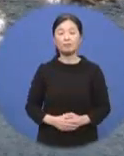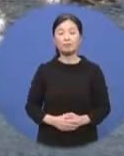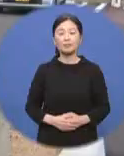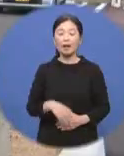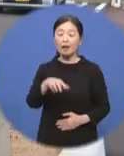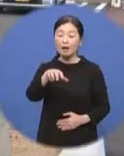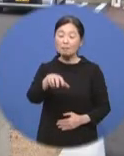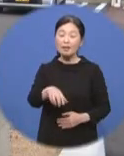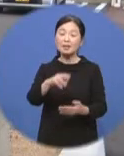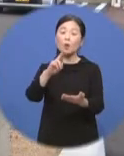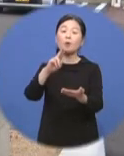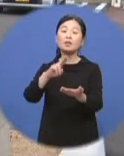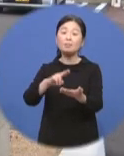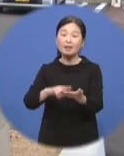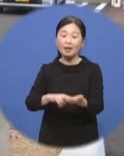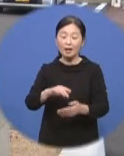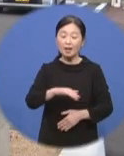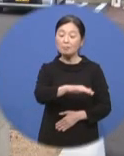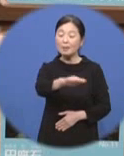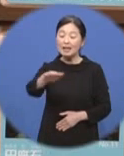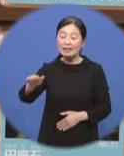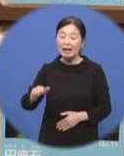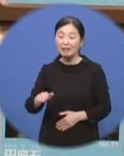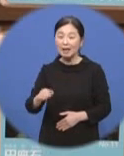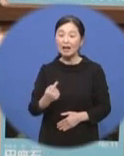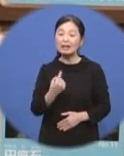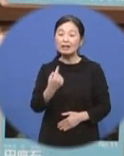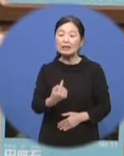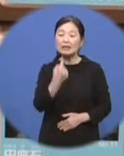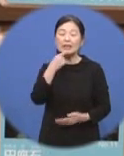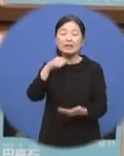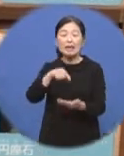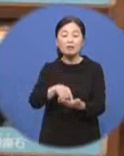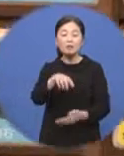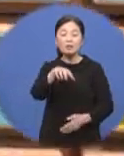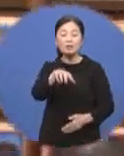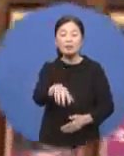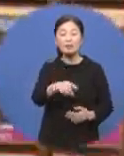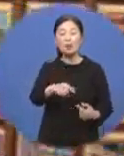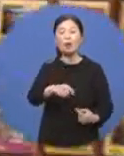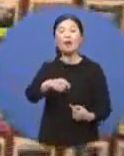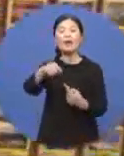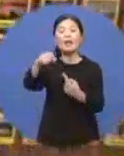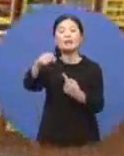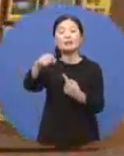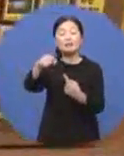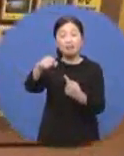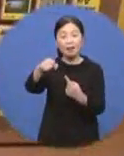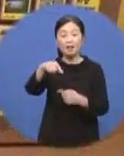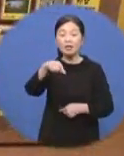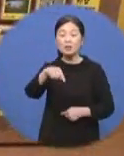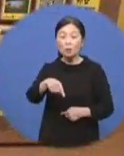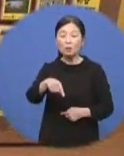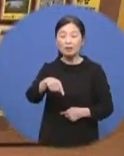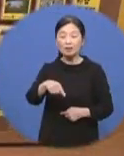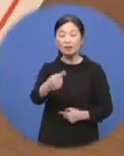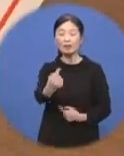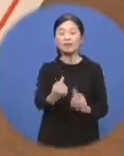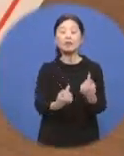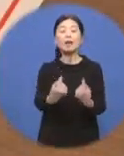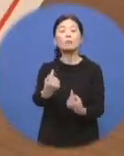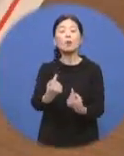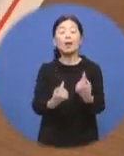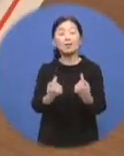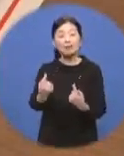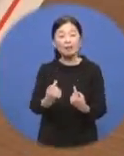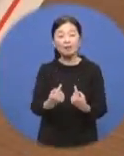として皆さんがアクセスしやすいところをやっぱり取り上げて、そこにできるだけ来てもらって、そこから次のところに